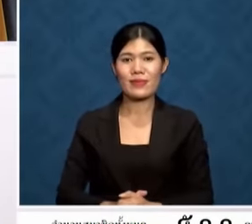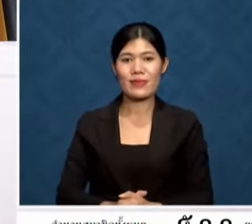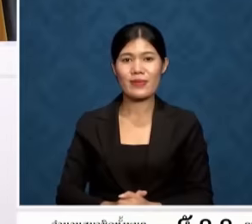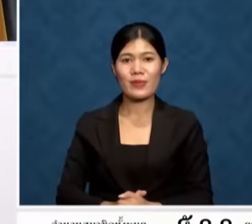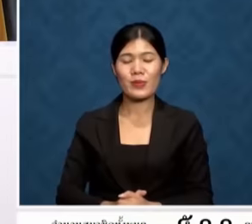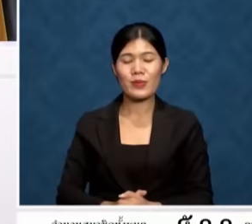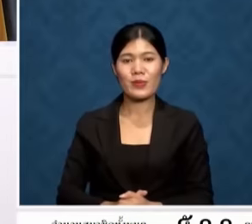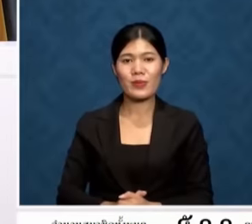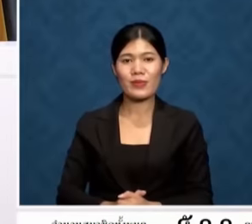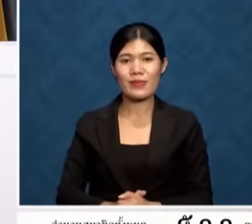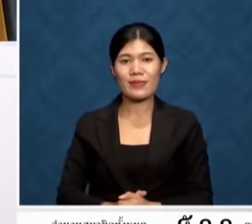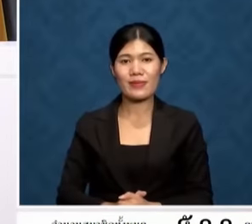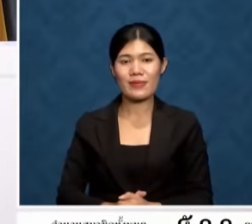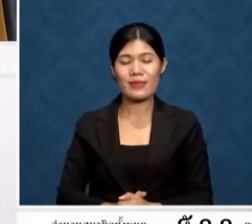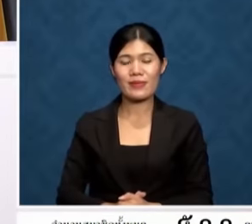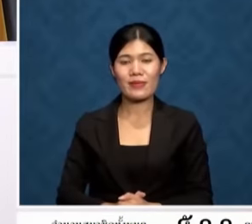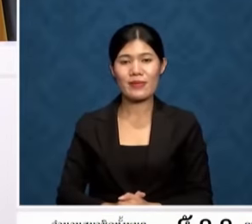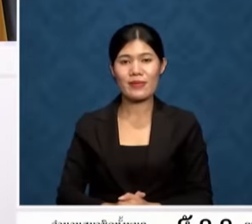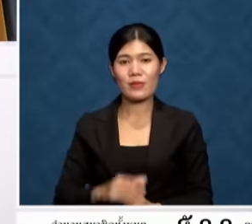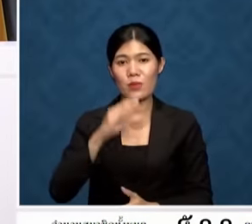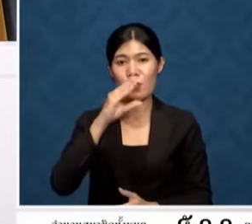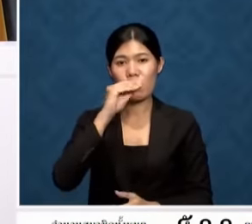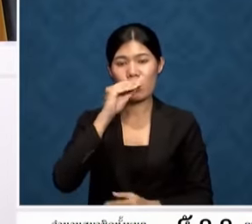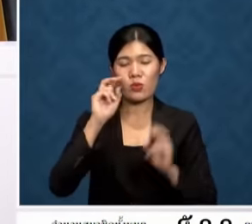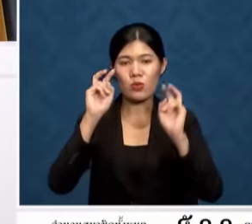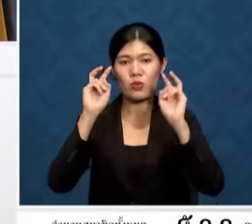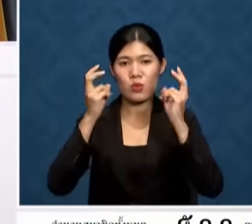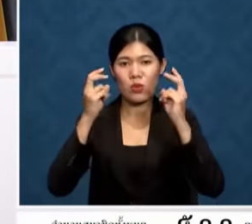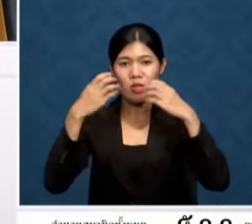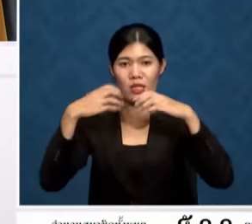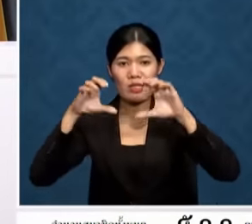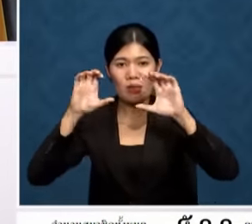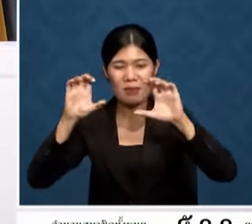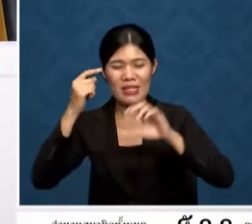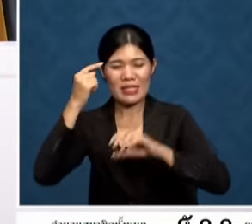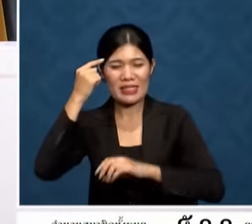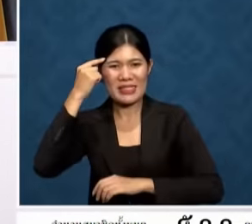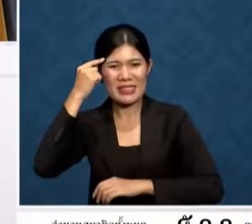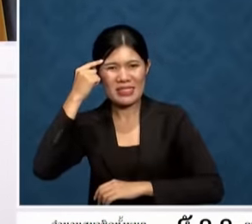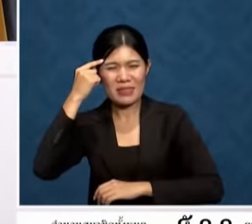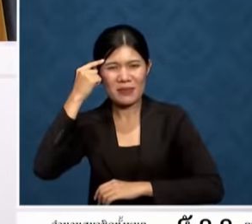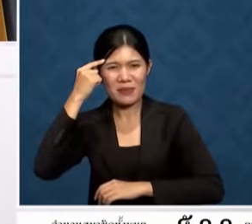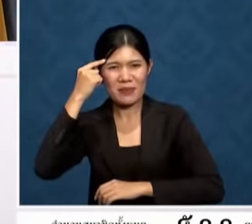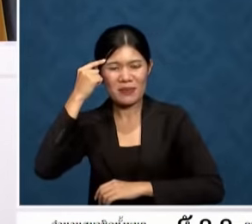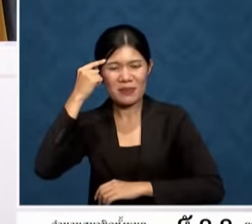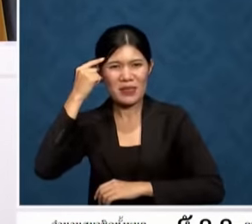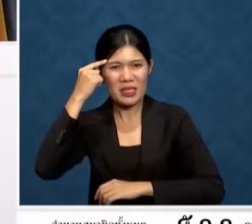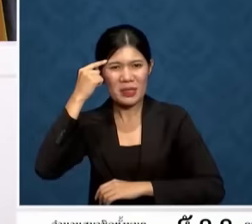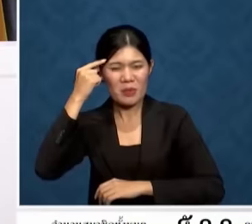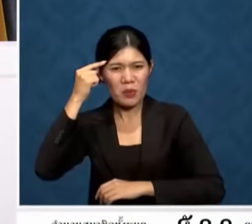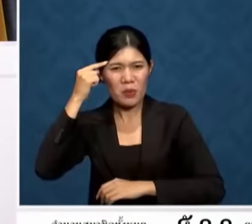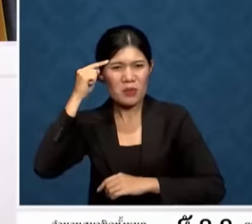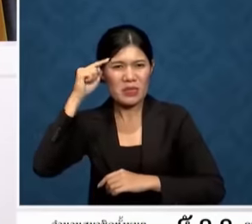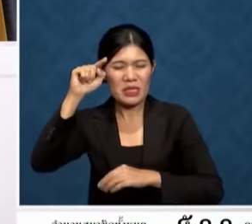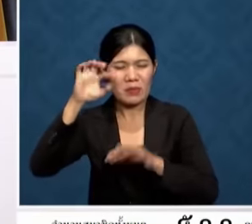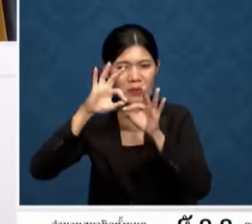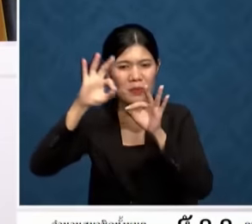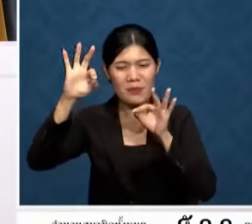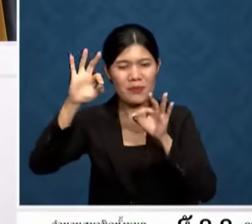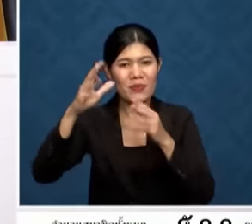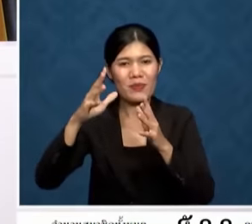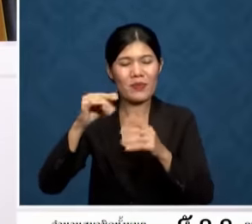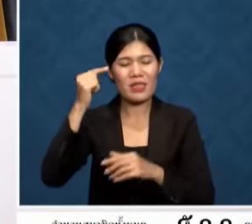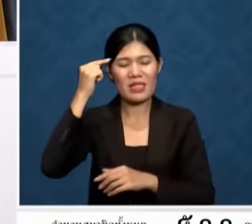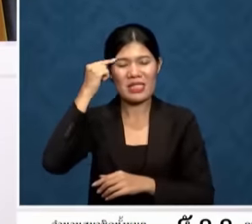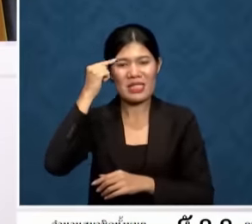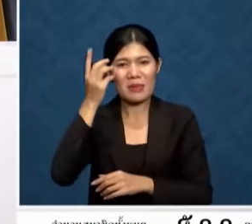ถึงเรื่องรัฐบาลมีวิสัยทัศน์ที่สั้นมีสายตาที่สั้นมีโครงการที่